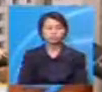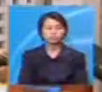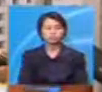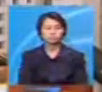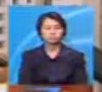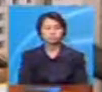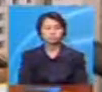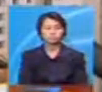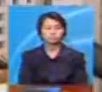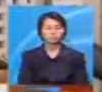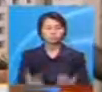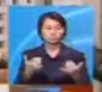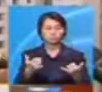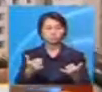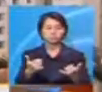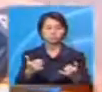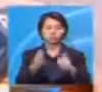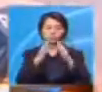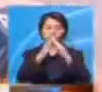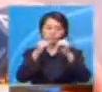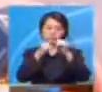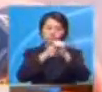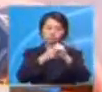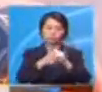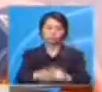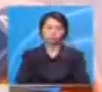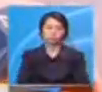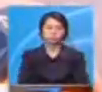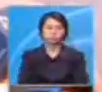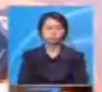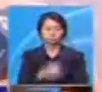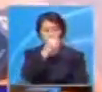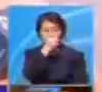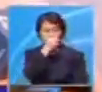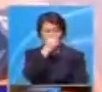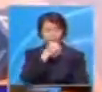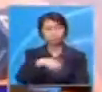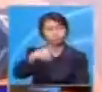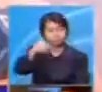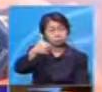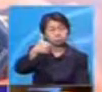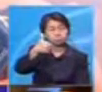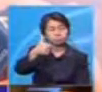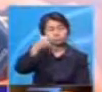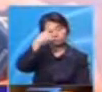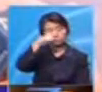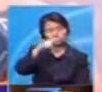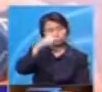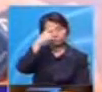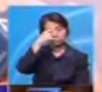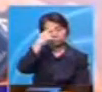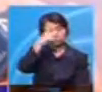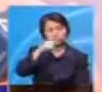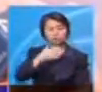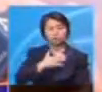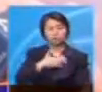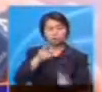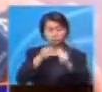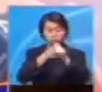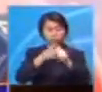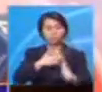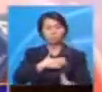orang kir rumah pertama Baguslah sebab untuk untuk macam yang first my home ni